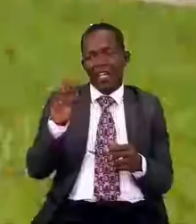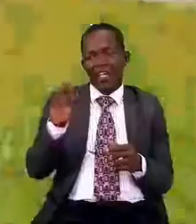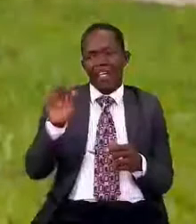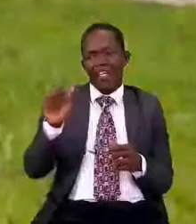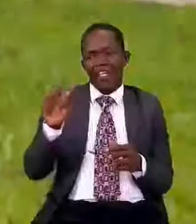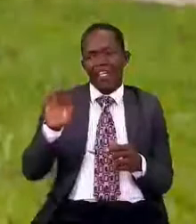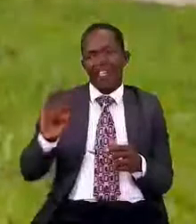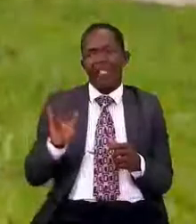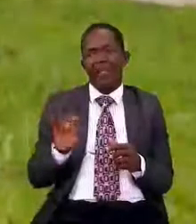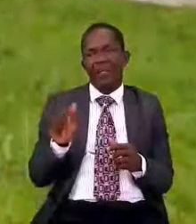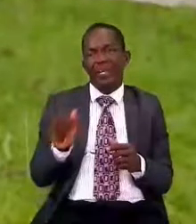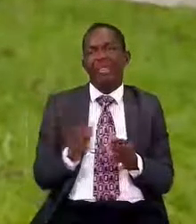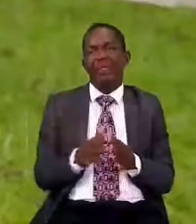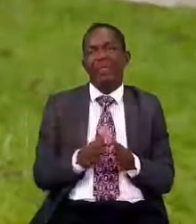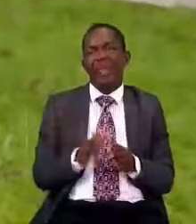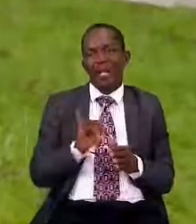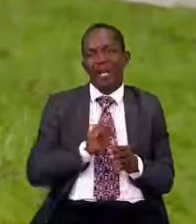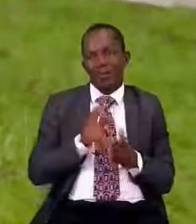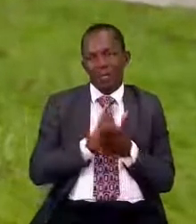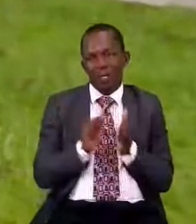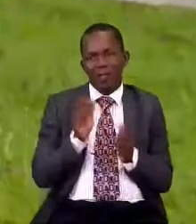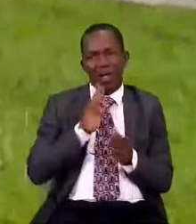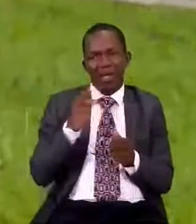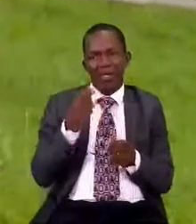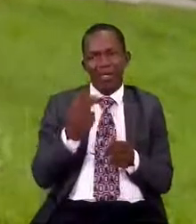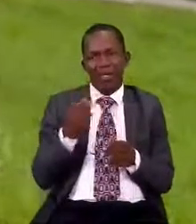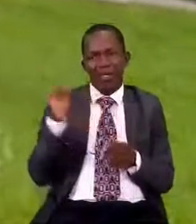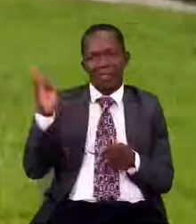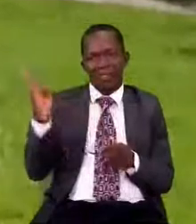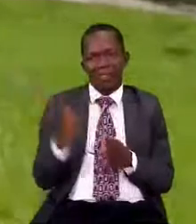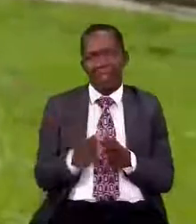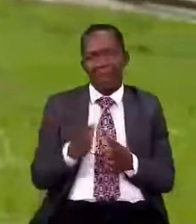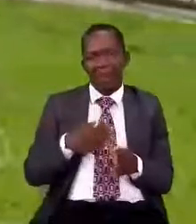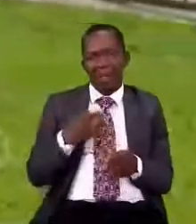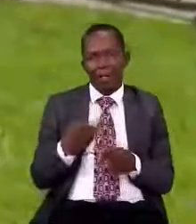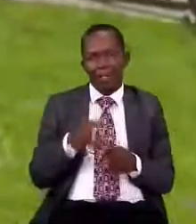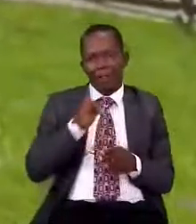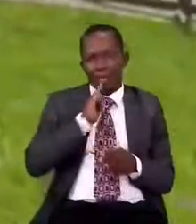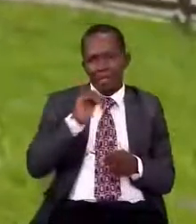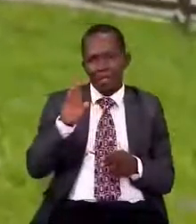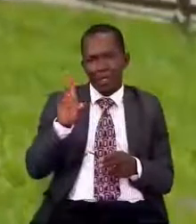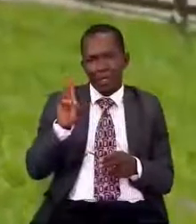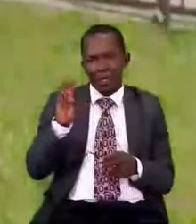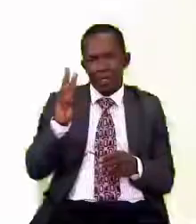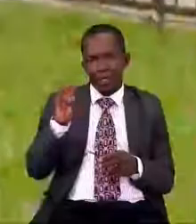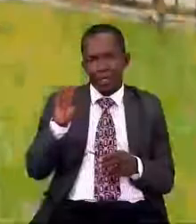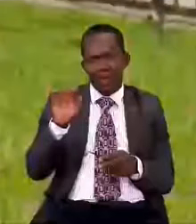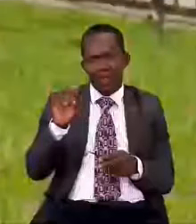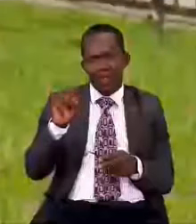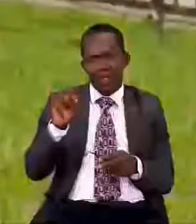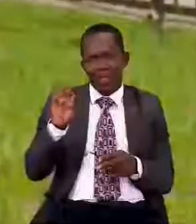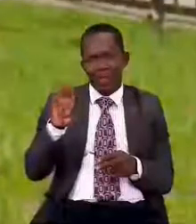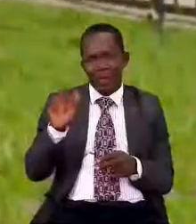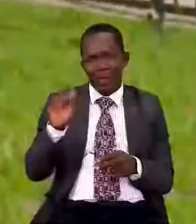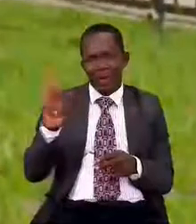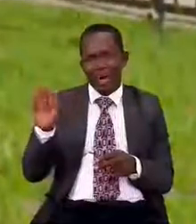Je suis Dominique Babari, à Siganiba. Je rends grâce à Papa Koumoui de me